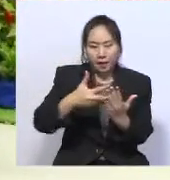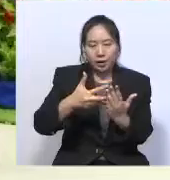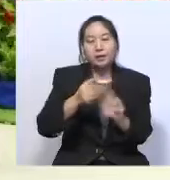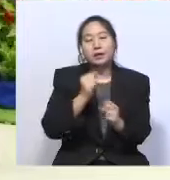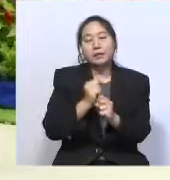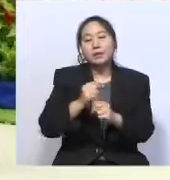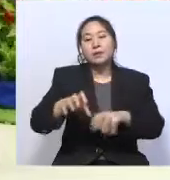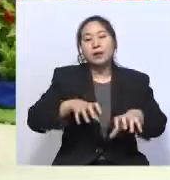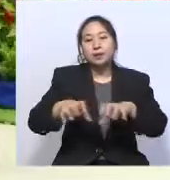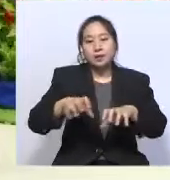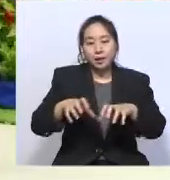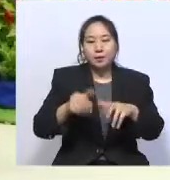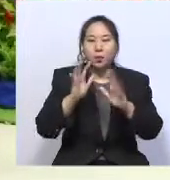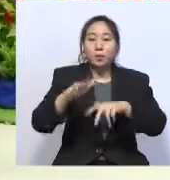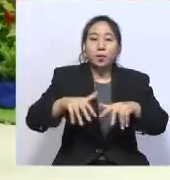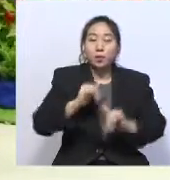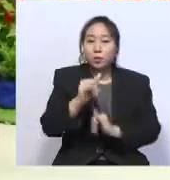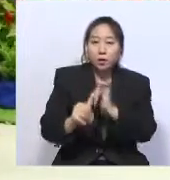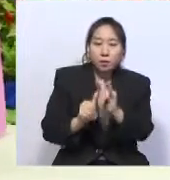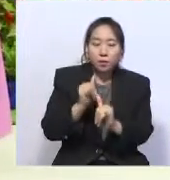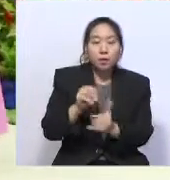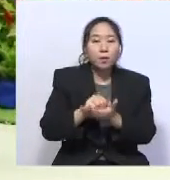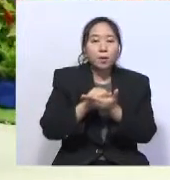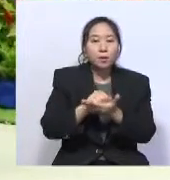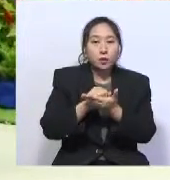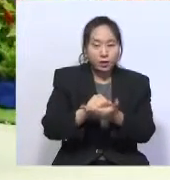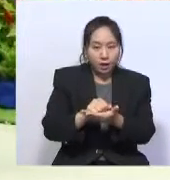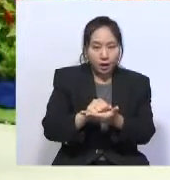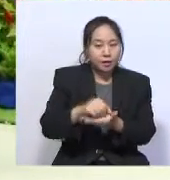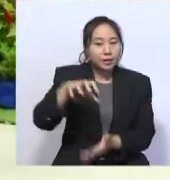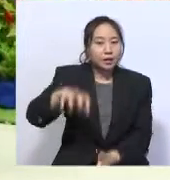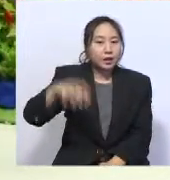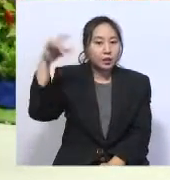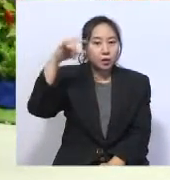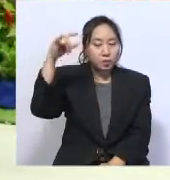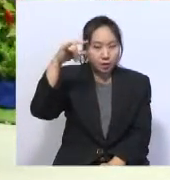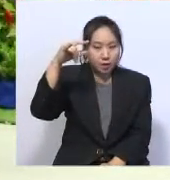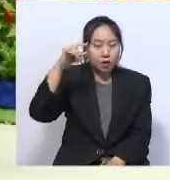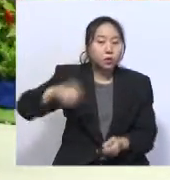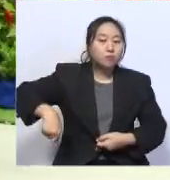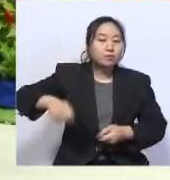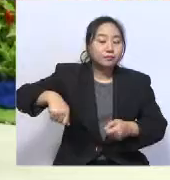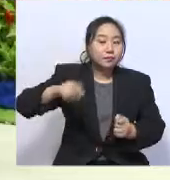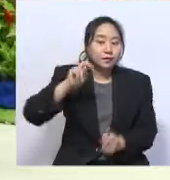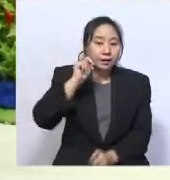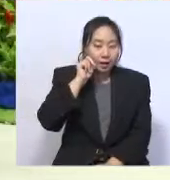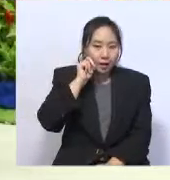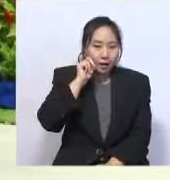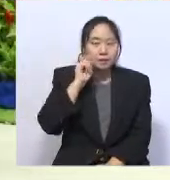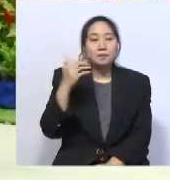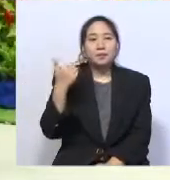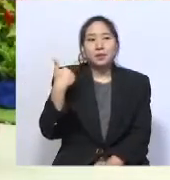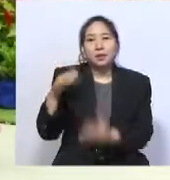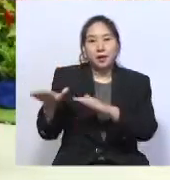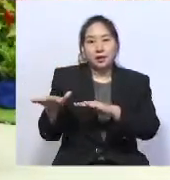เพื่อที่จะรองรับประชาชนที่จะเดินทางมาใช้บริการที่ท่าอากาศยานดอนเมืองแห่งนี้ในช่วงเทศกาลสงกรานต์โดยได้มี